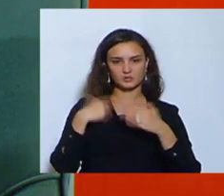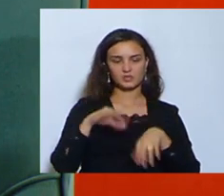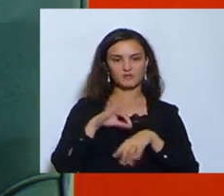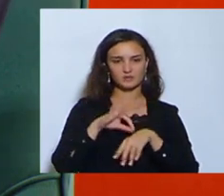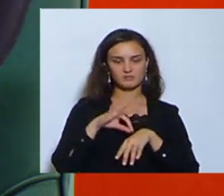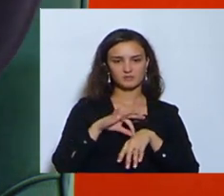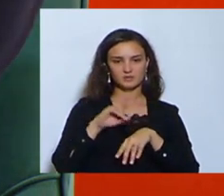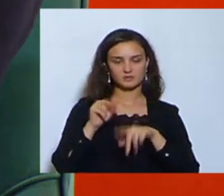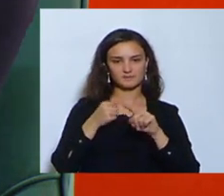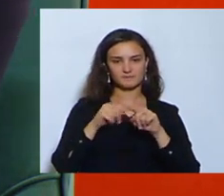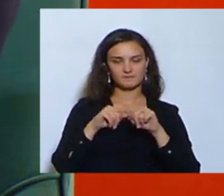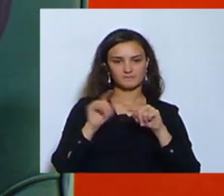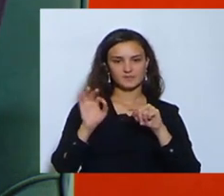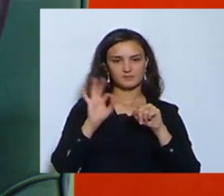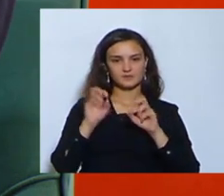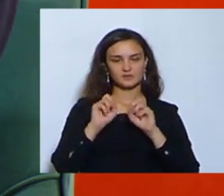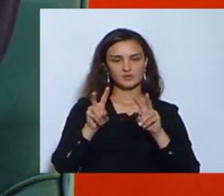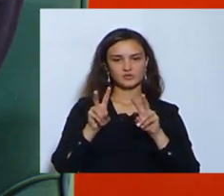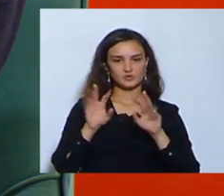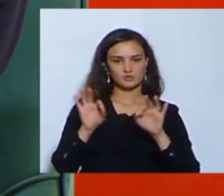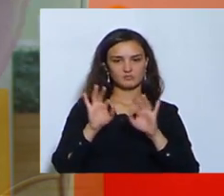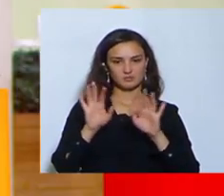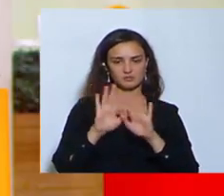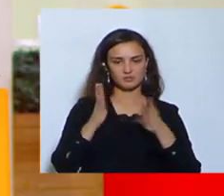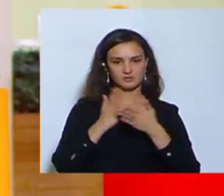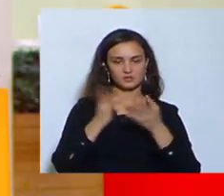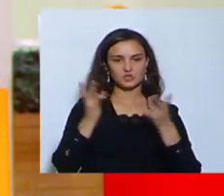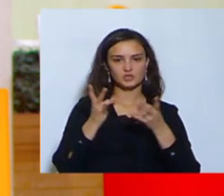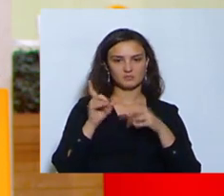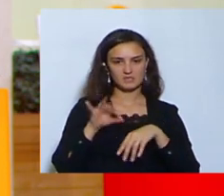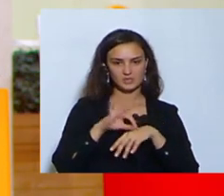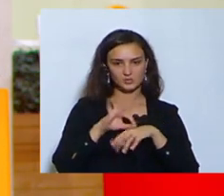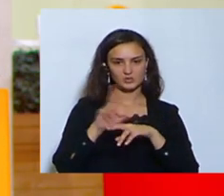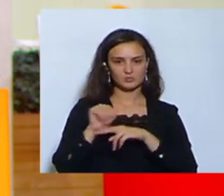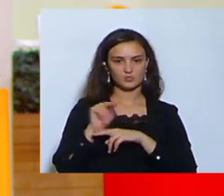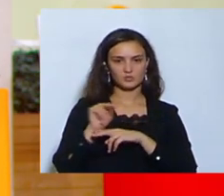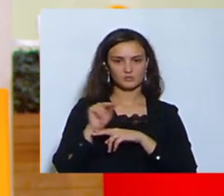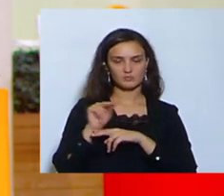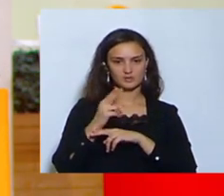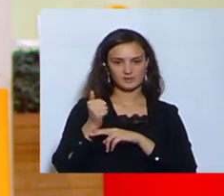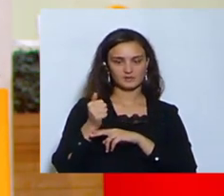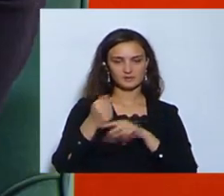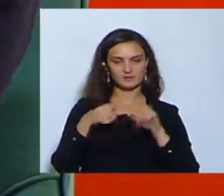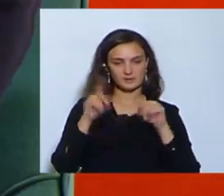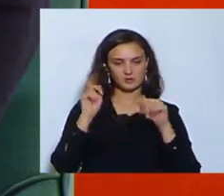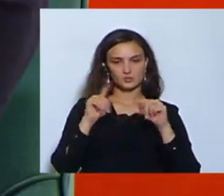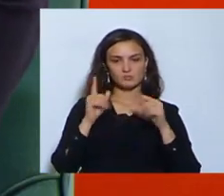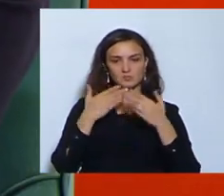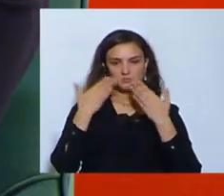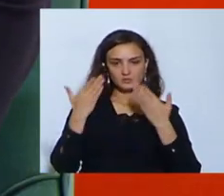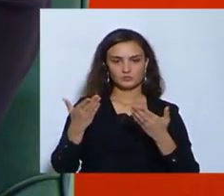დაავადება და არაფერი საშიში ამაში არ არის. მას აჭირდება დიაგნოზის დასმა და მკურნალობა. დიაგნოზის და ისოდესო, ანუ